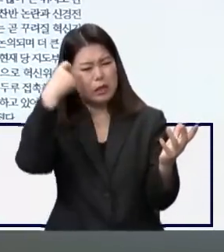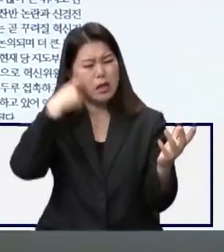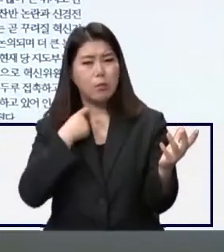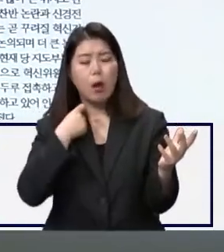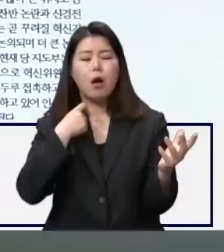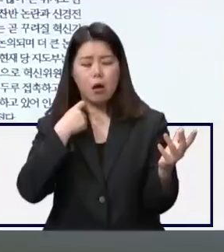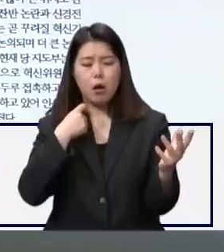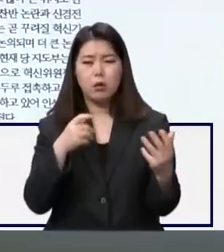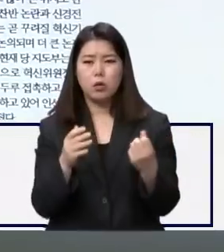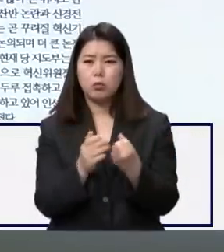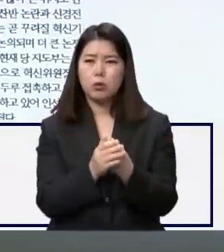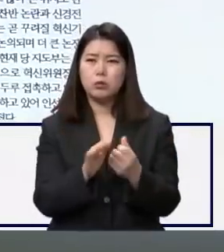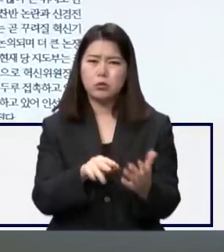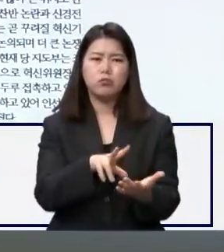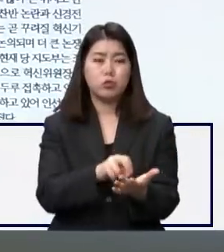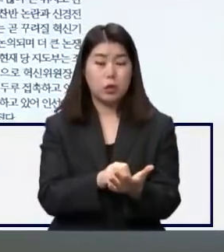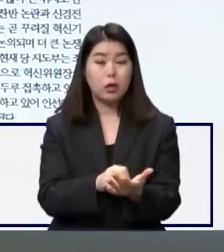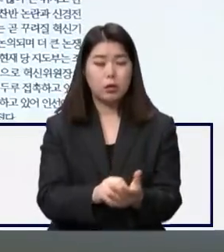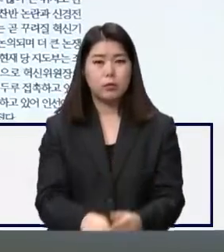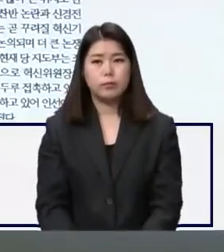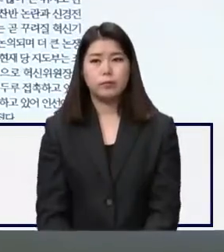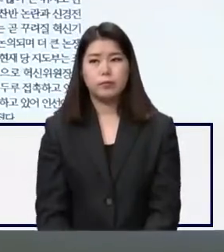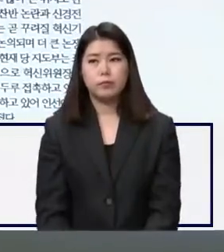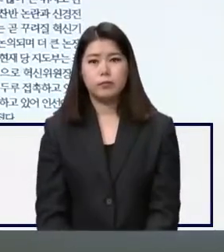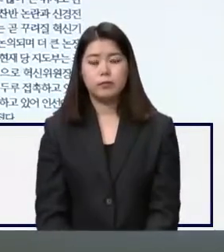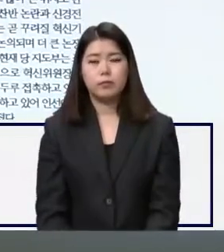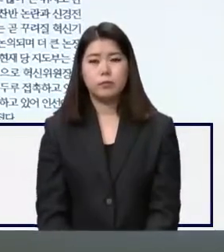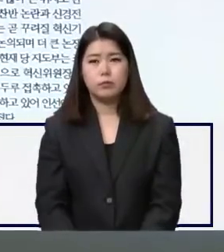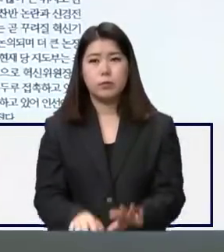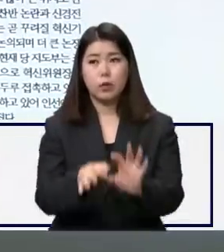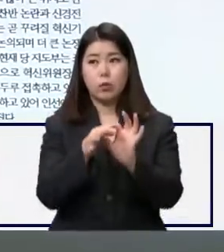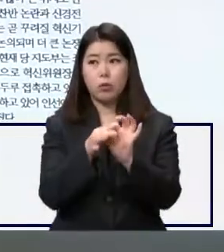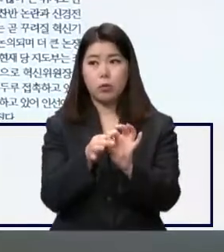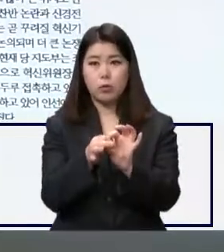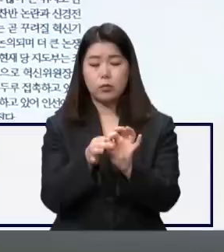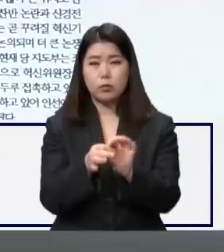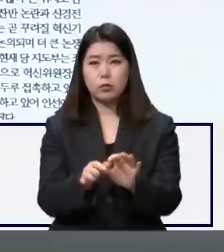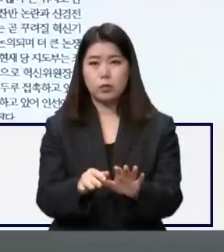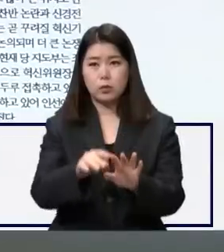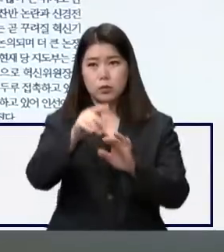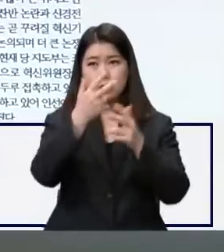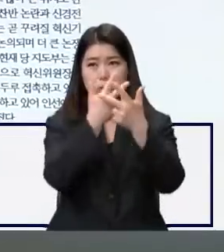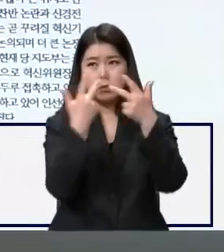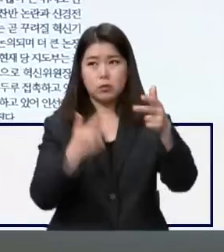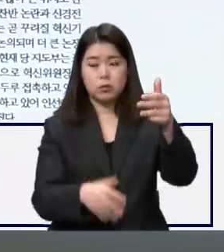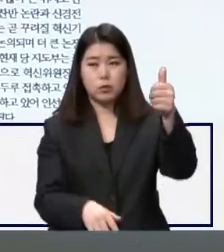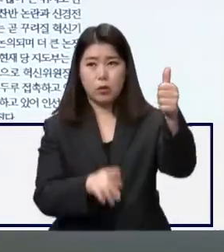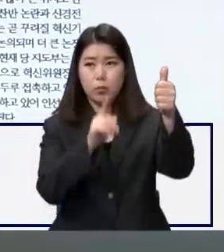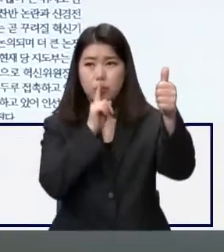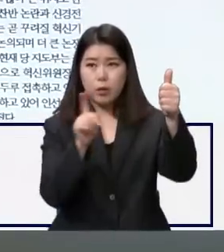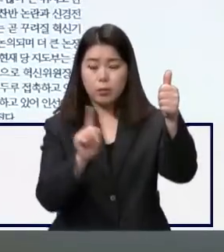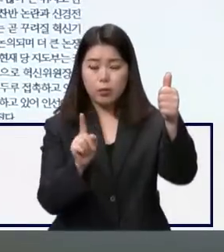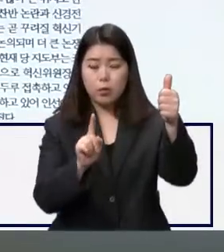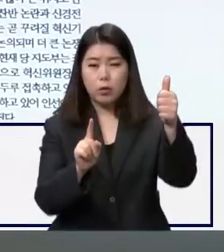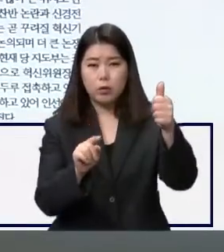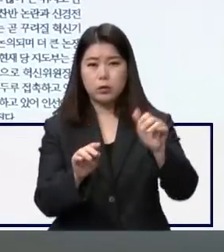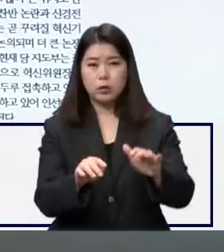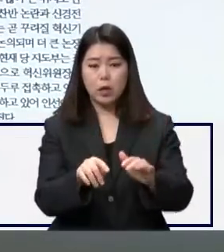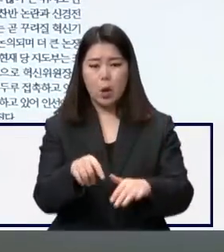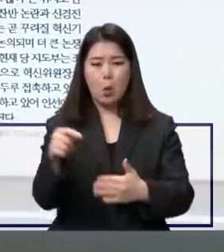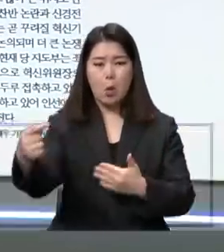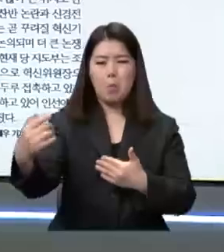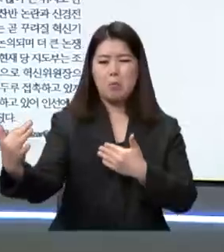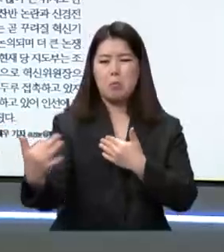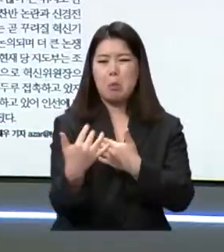본질이다라는 말씀을 주셨는데 지금 관련해서 이재명 대표의이 얘기 외부 이간질이라고